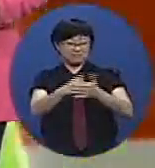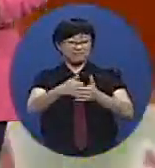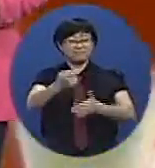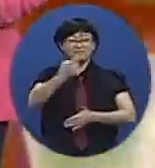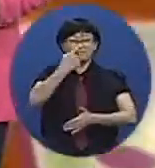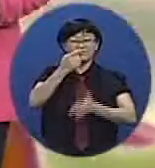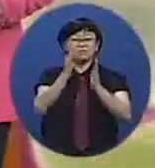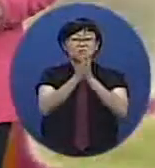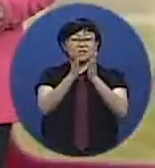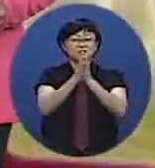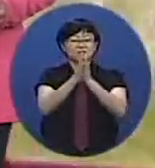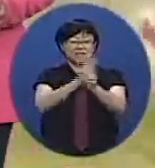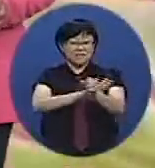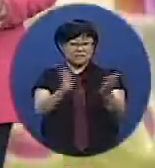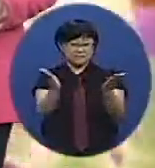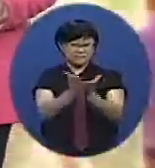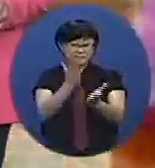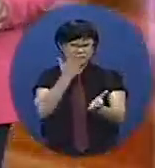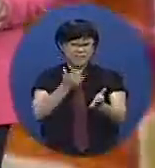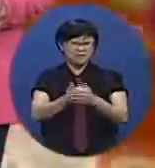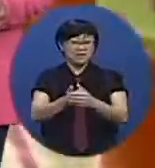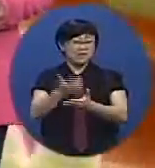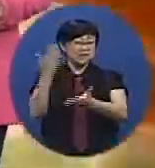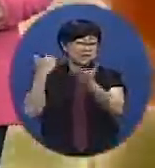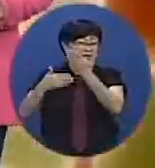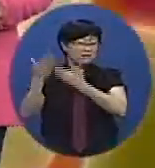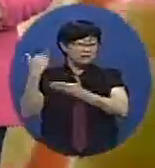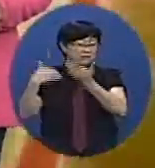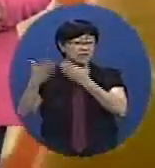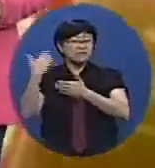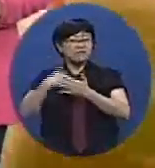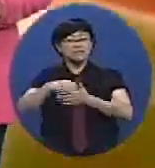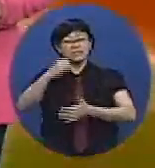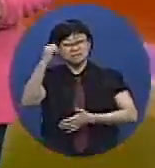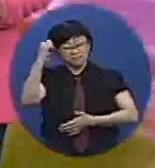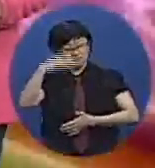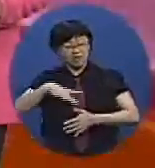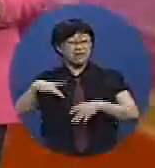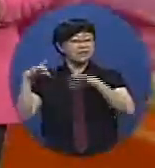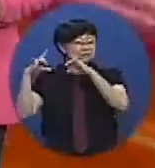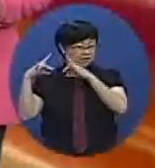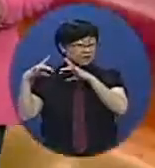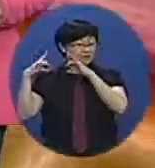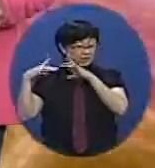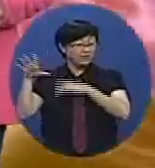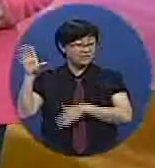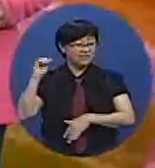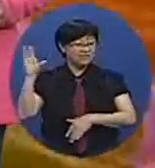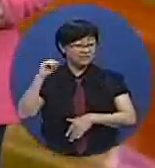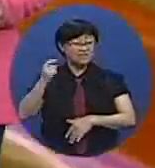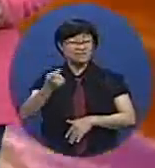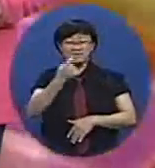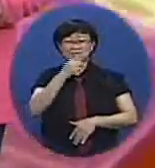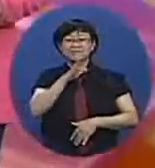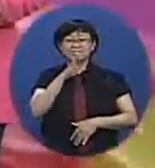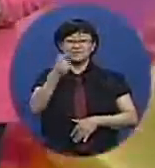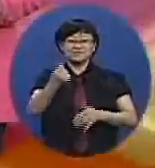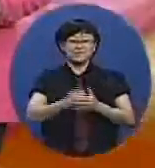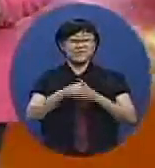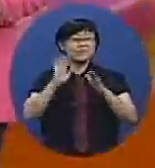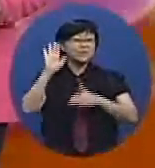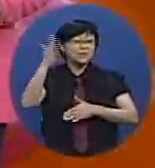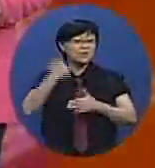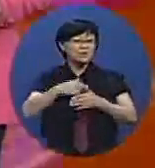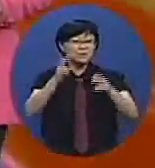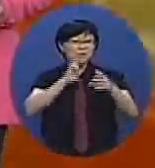예. 박자를 이렇게 잘 맞히지만 예, 예. 그 옛날에는 라디오 소리 들으면서 배웠죠. 예, 예. 그렇습니다. 요즘에는